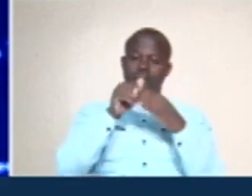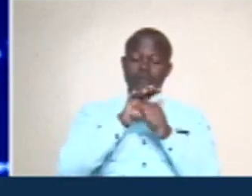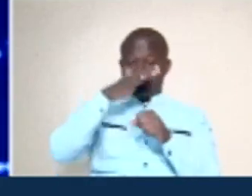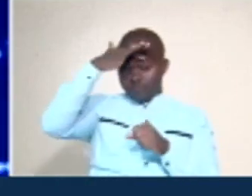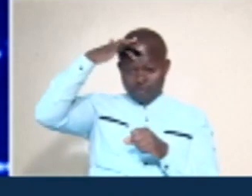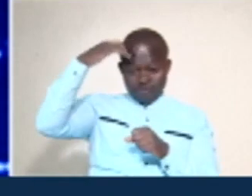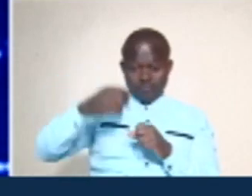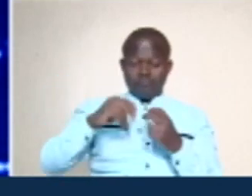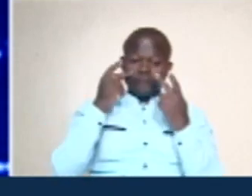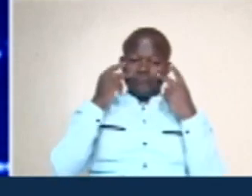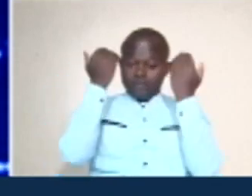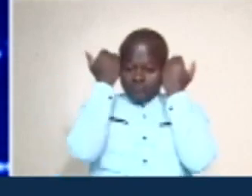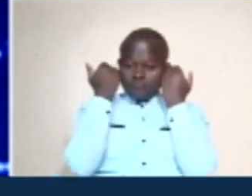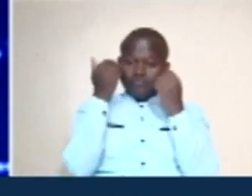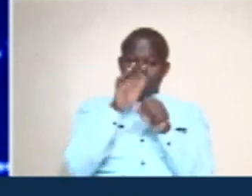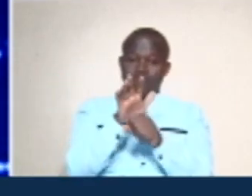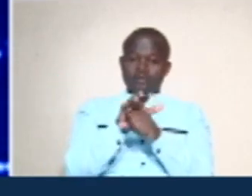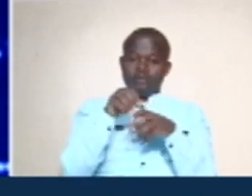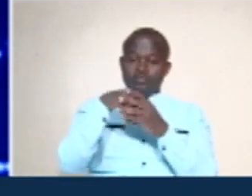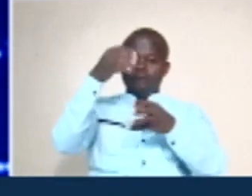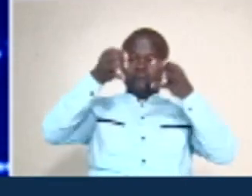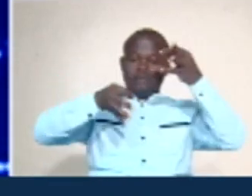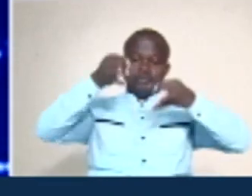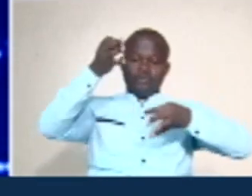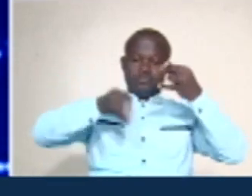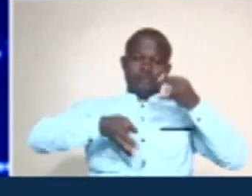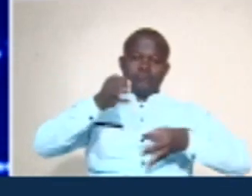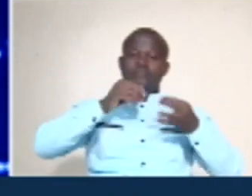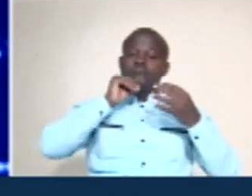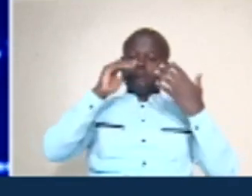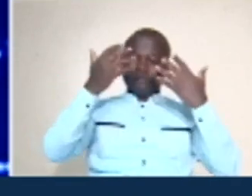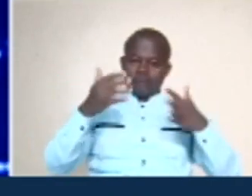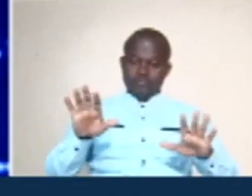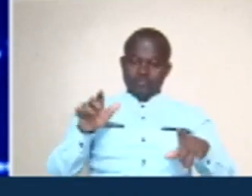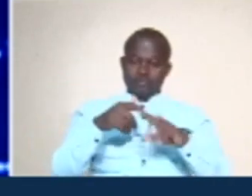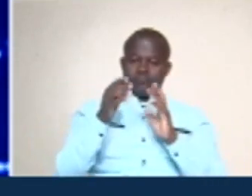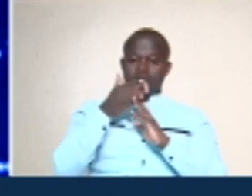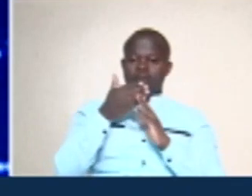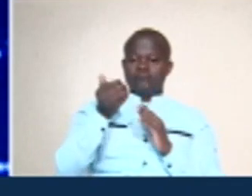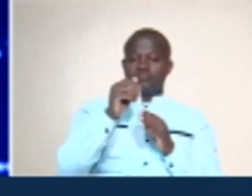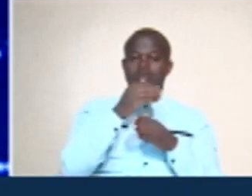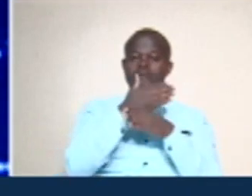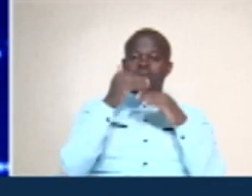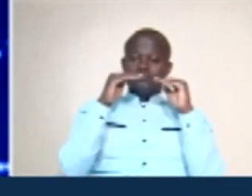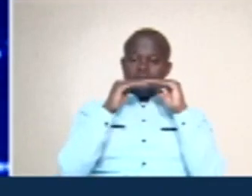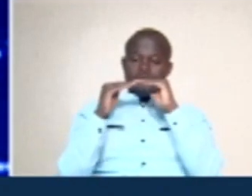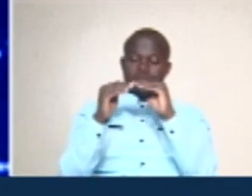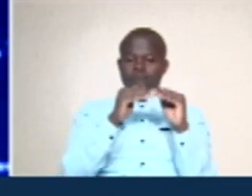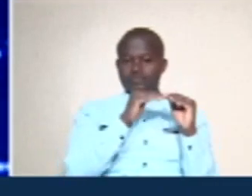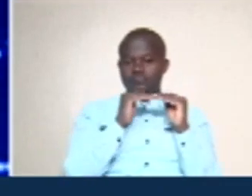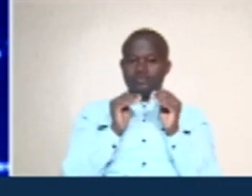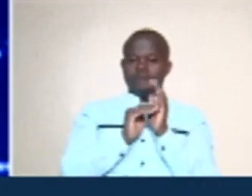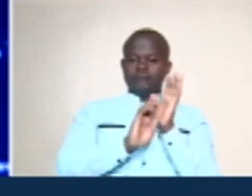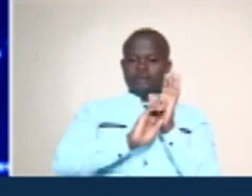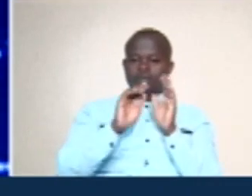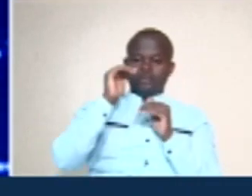bakigorwa no kubona ubutabera cyane cyane mu manza baba baratsinze ntibazirangirizwe. Hagati rero minisitiri w'ubutabera akaba